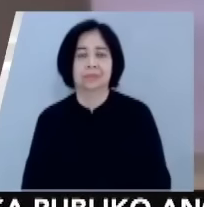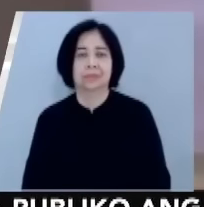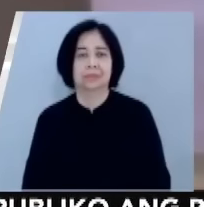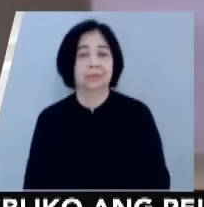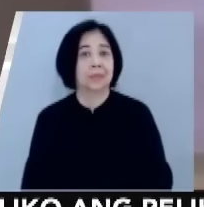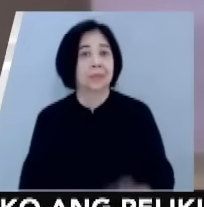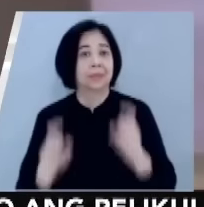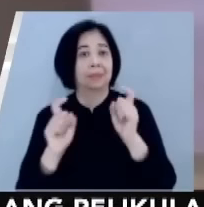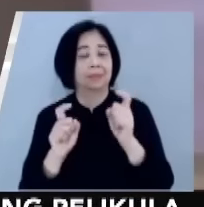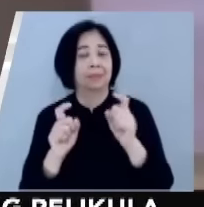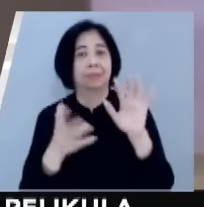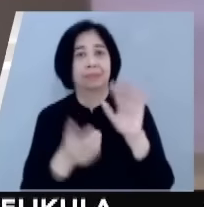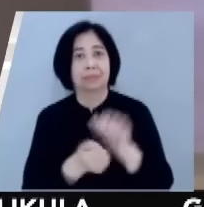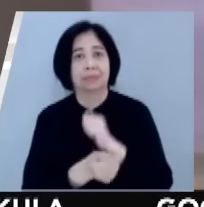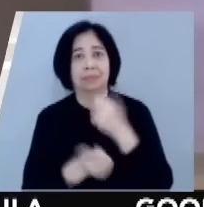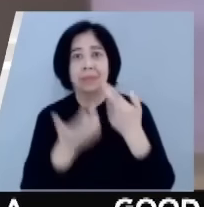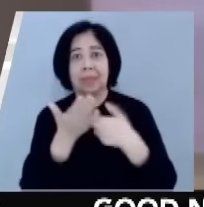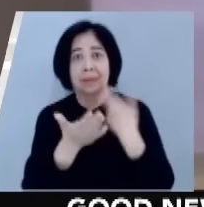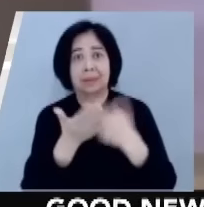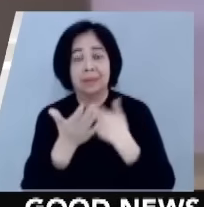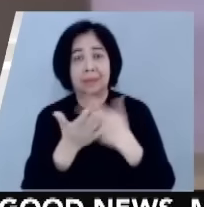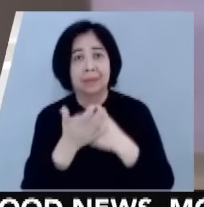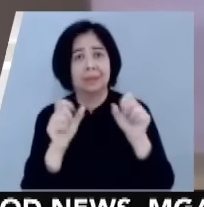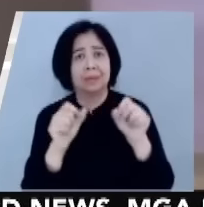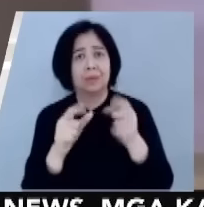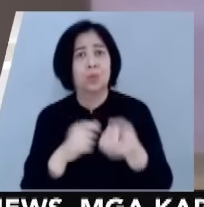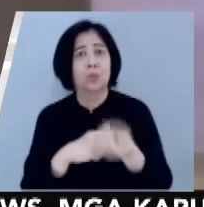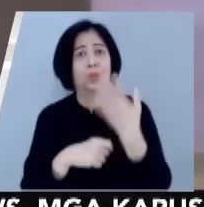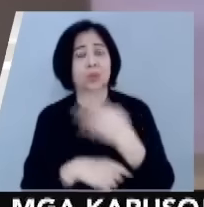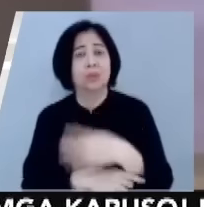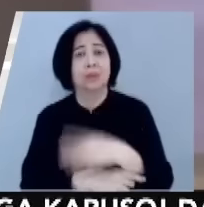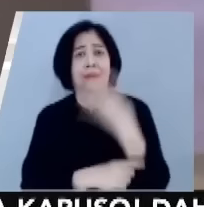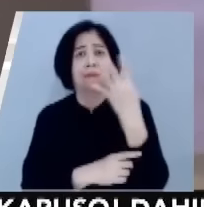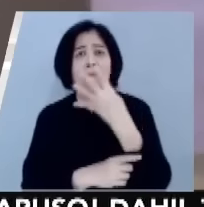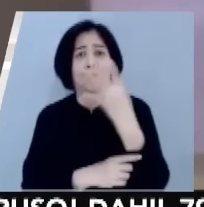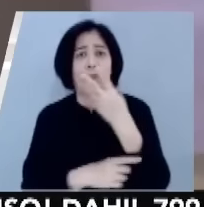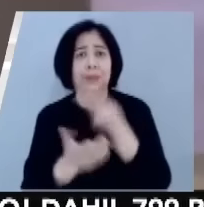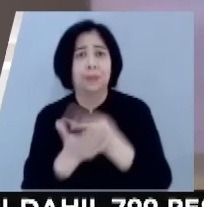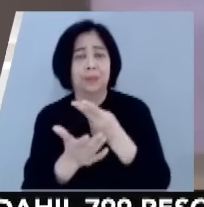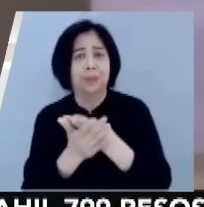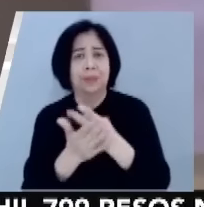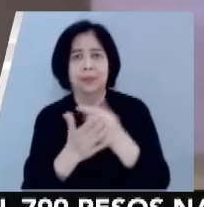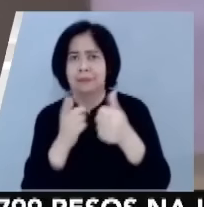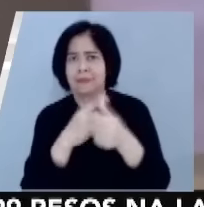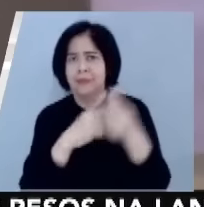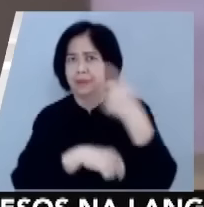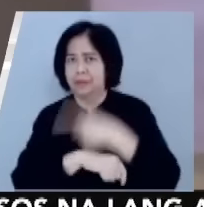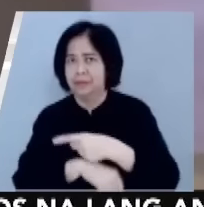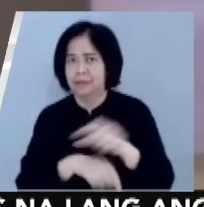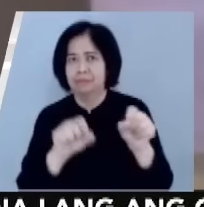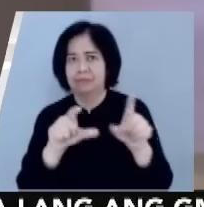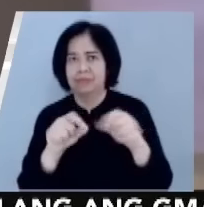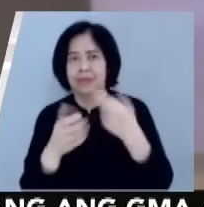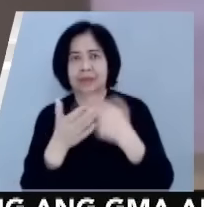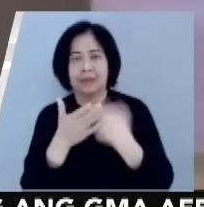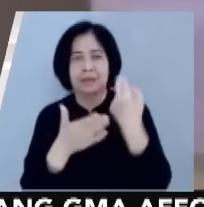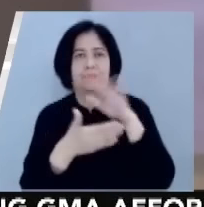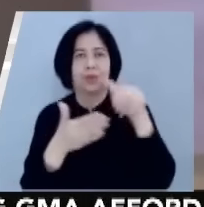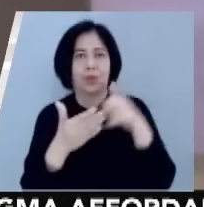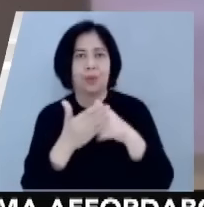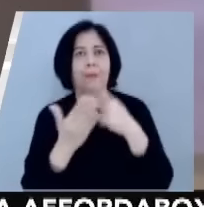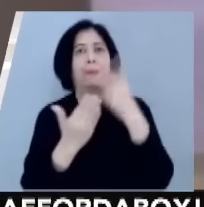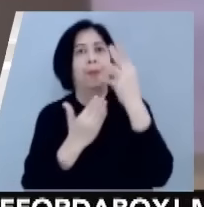supply ng bigas na ibinibenta sa halagang 40 piso sa unang araw ng Rice for All program.